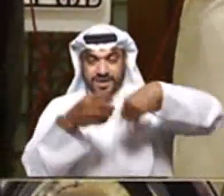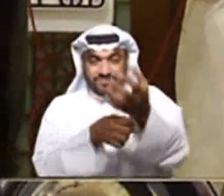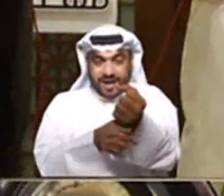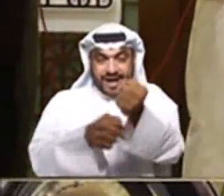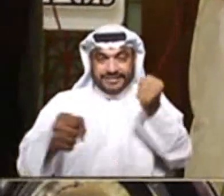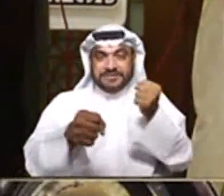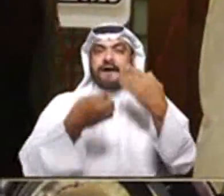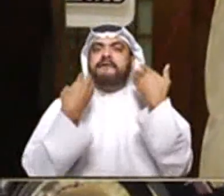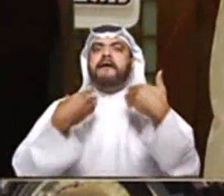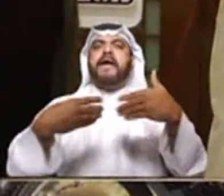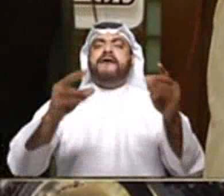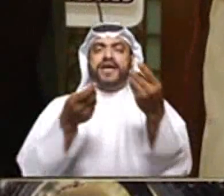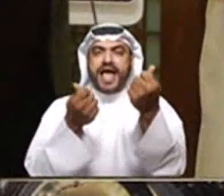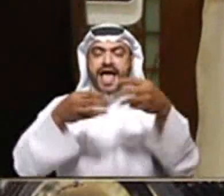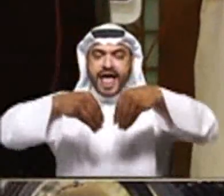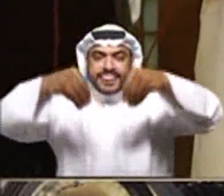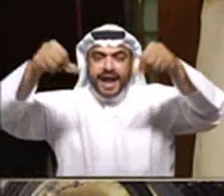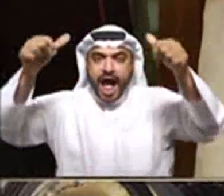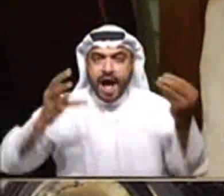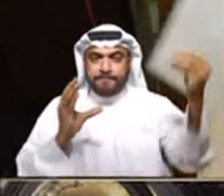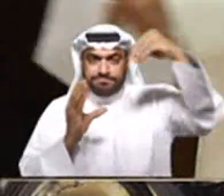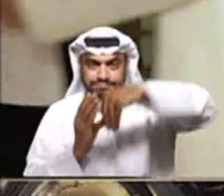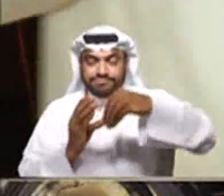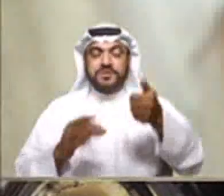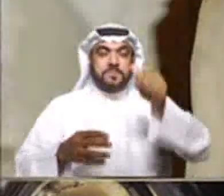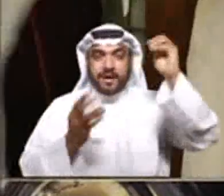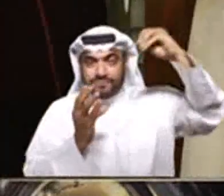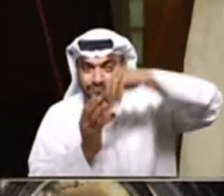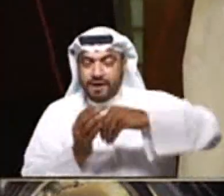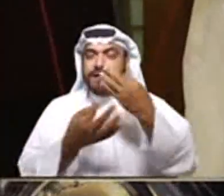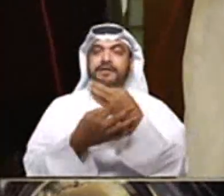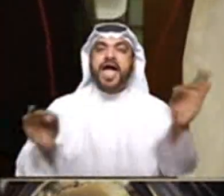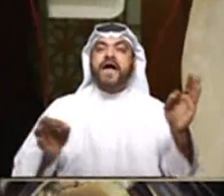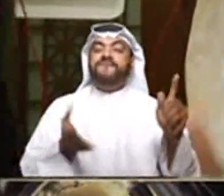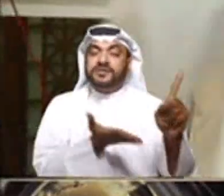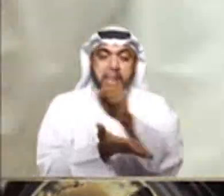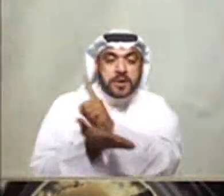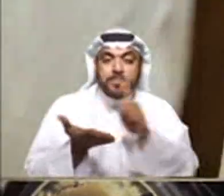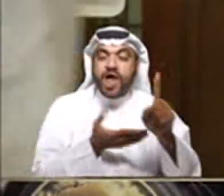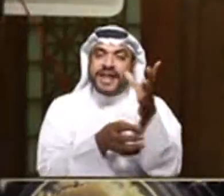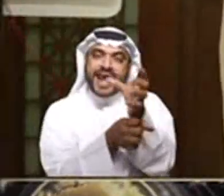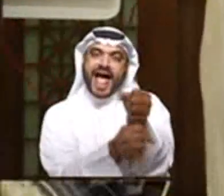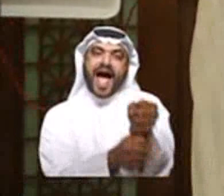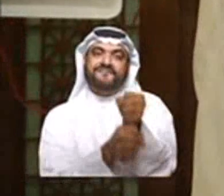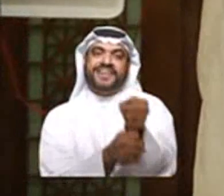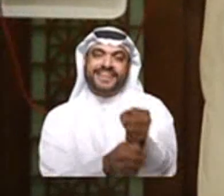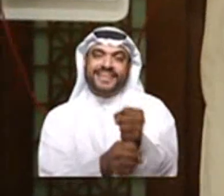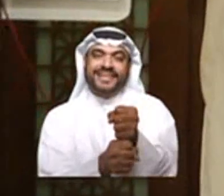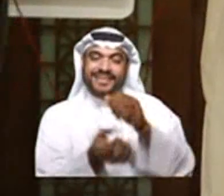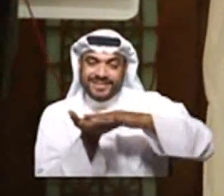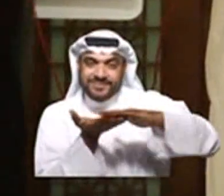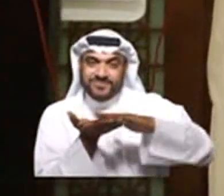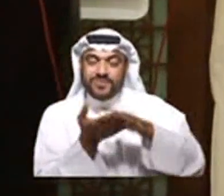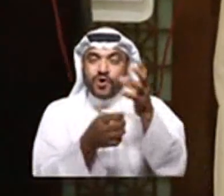أي مادة خام موجودة بالموقع نفسه بدون لا أذي لا الطبيعة ولا المكان ولا اللوكيشن نفسه، وهي